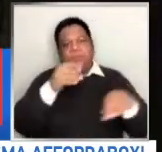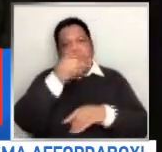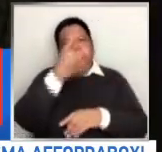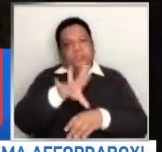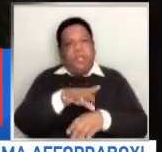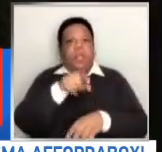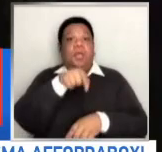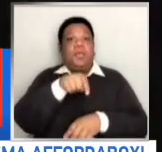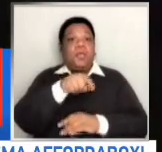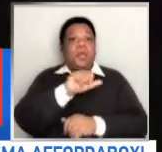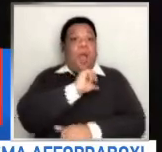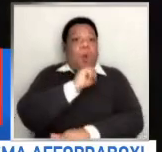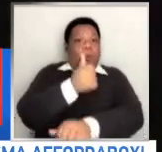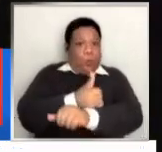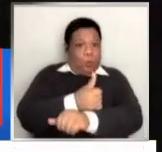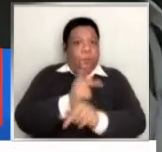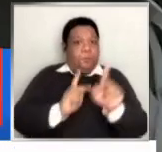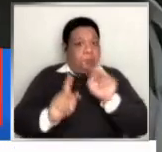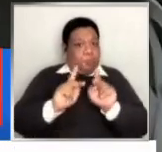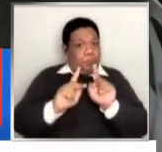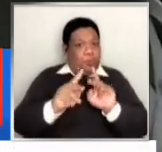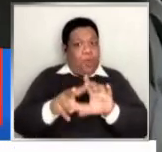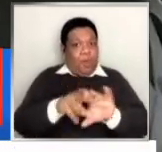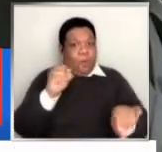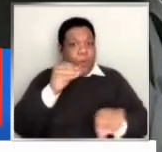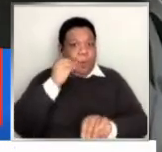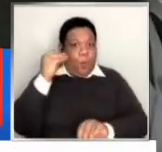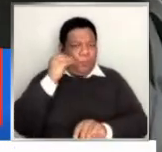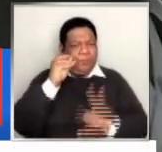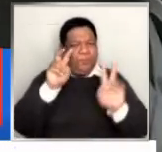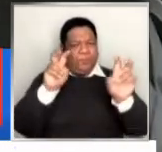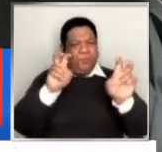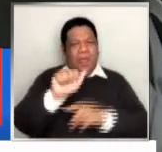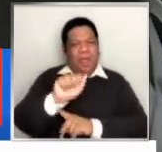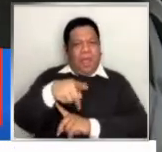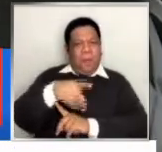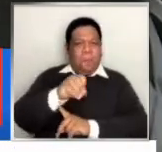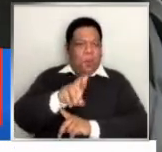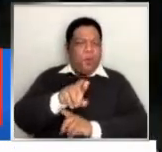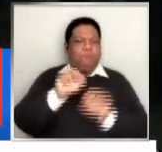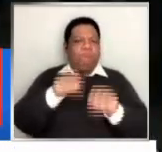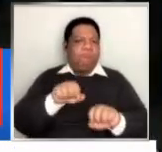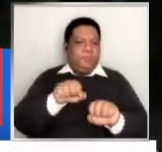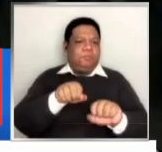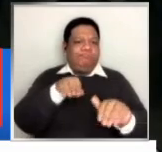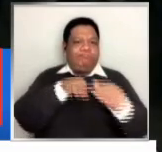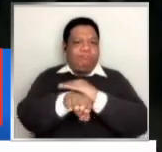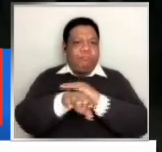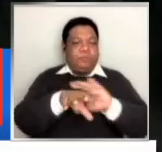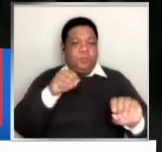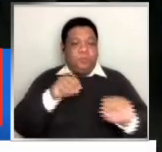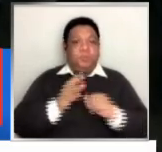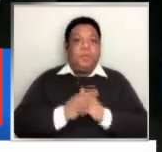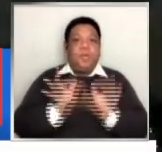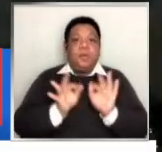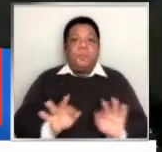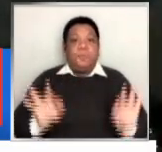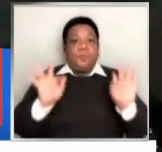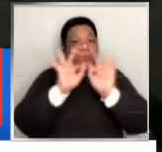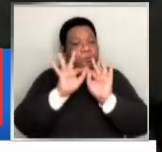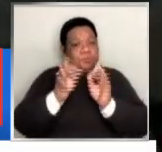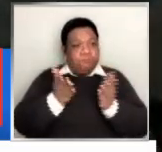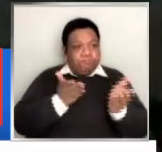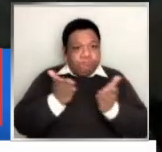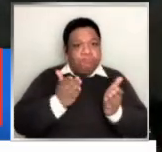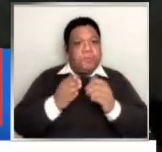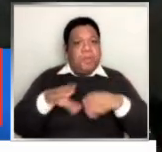persons outside of residence o APOR lamang ang maaaring dumaan. Tanging essential services o activities naman ang papayagang